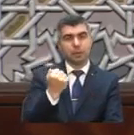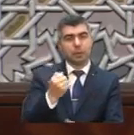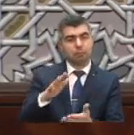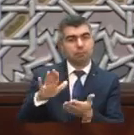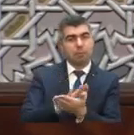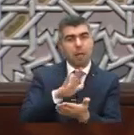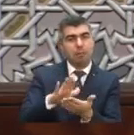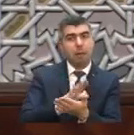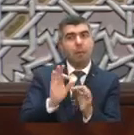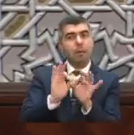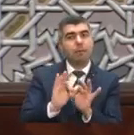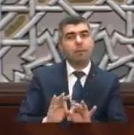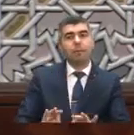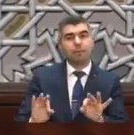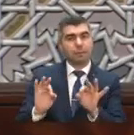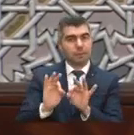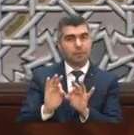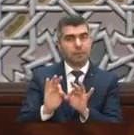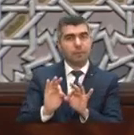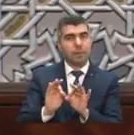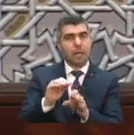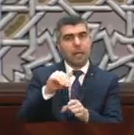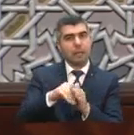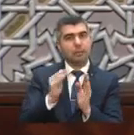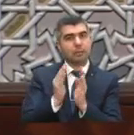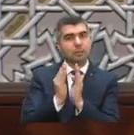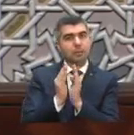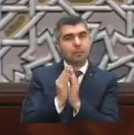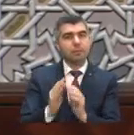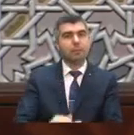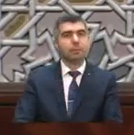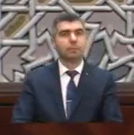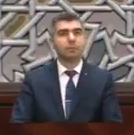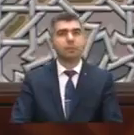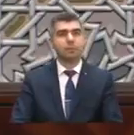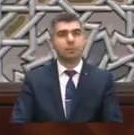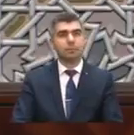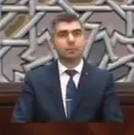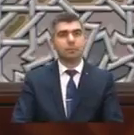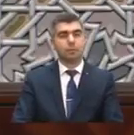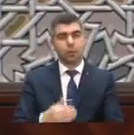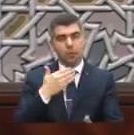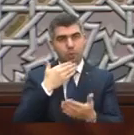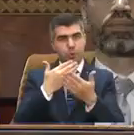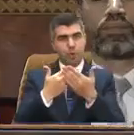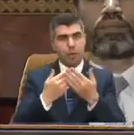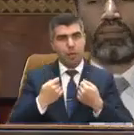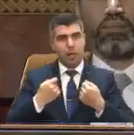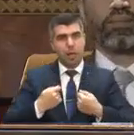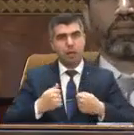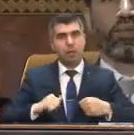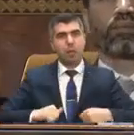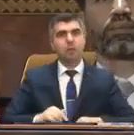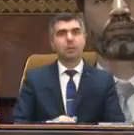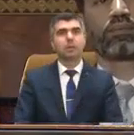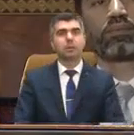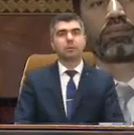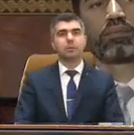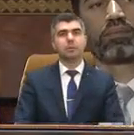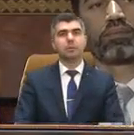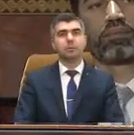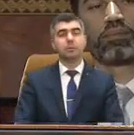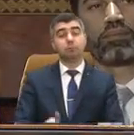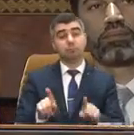فريق العداله والتنميه. تفضل السيد النائب. شكرا السيد الرئيس. السيد الوزير،